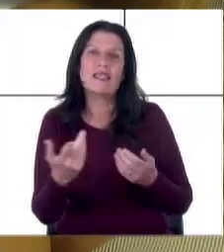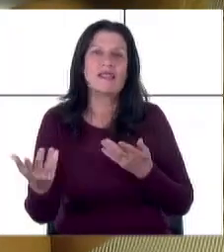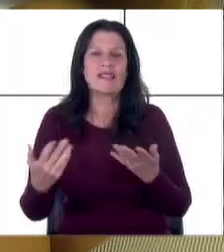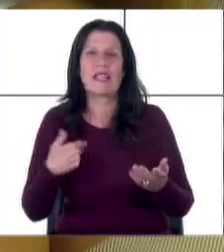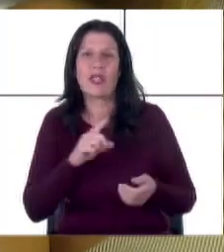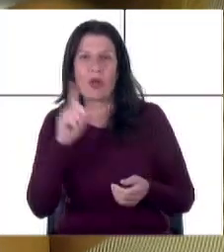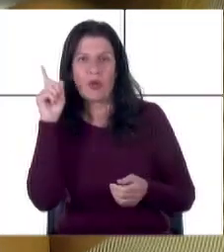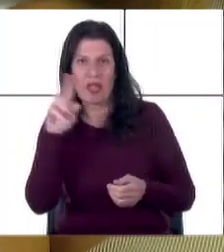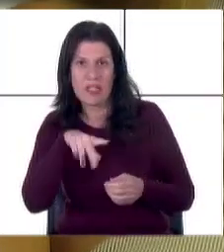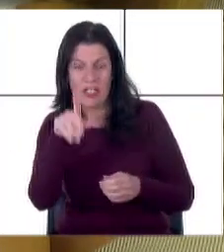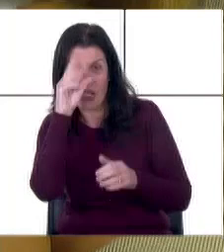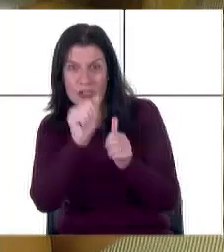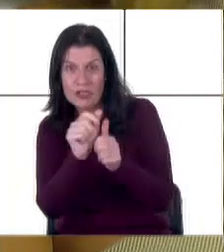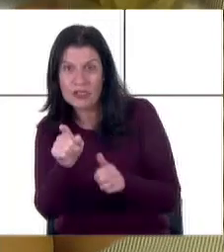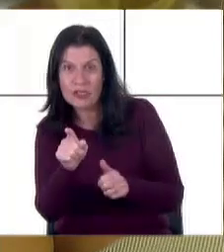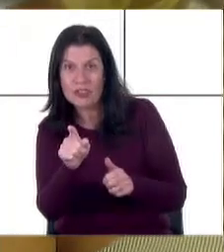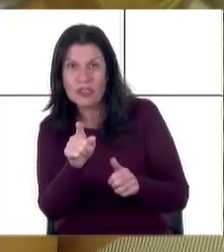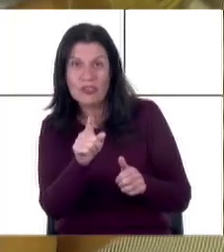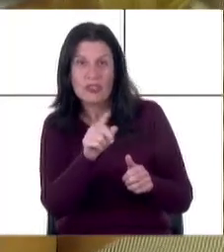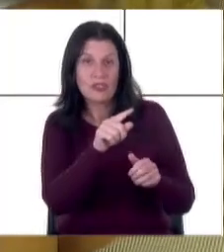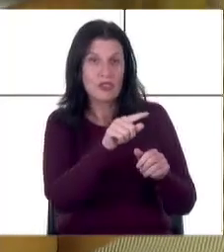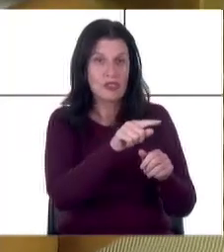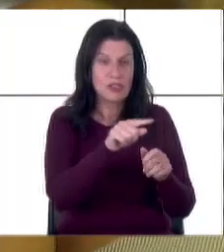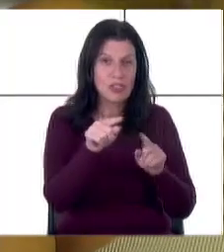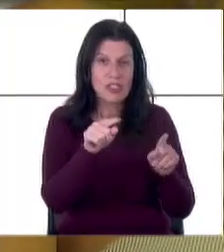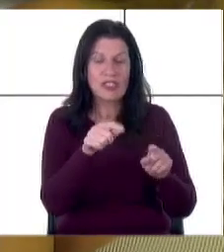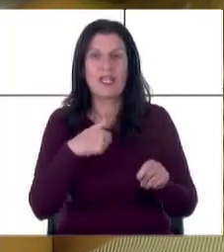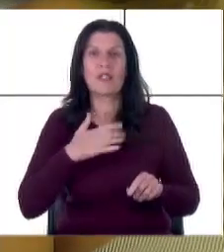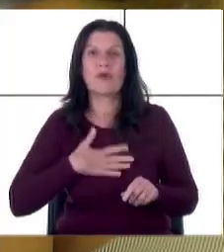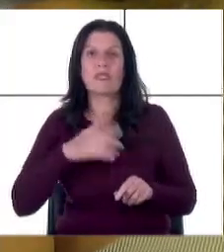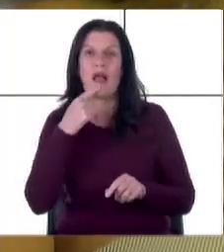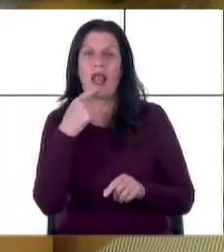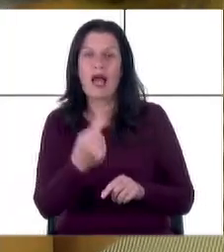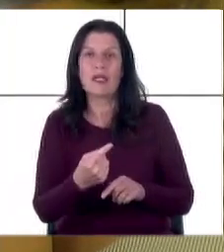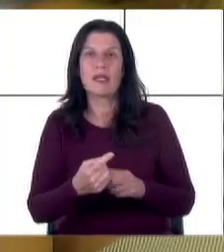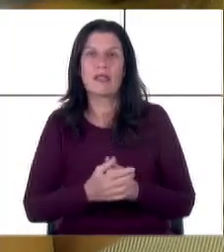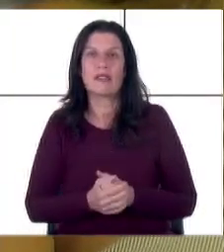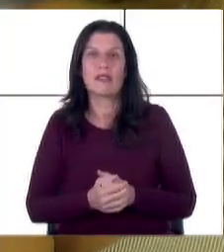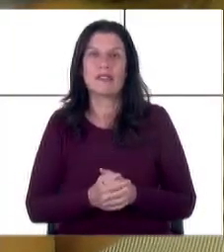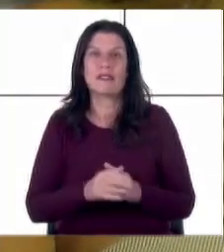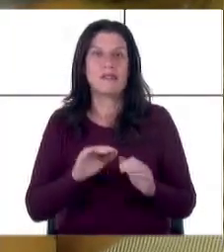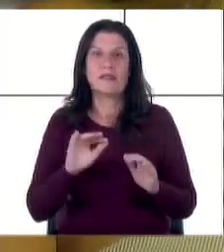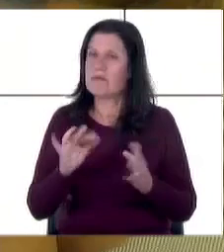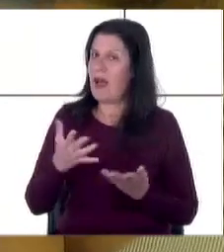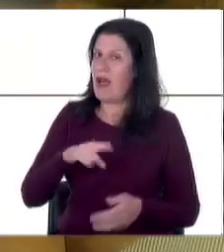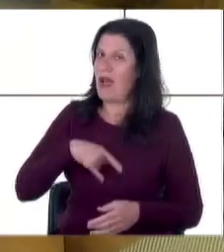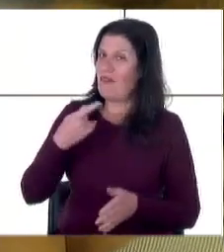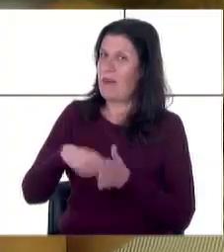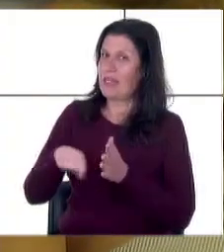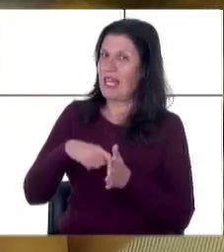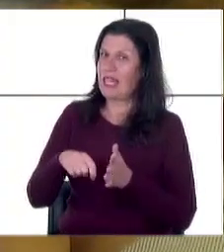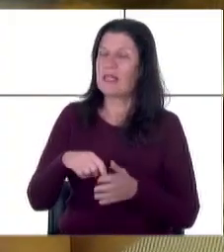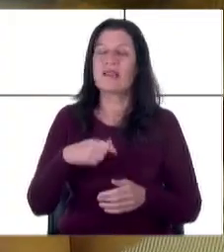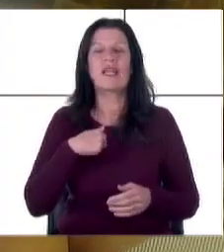בזוגיות עכשיו או... לא, אז כאילו נורא בא לי להגיד לך... חוויה מתקנת. כאילו, שזה